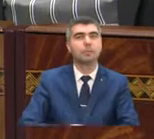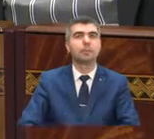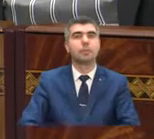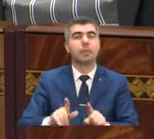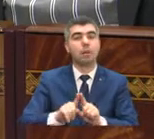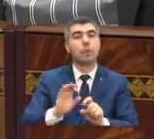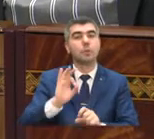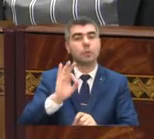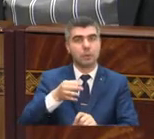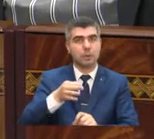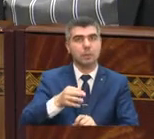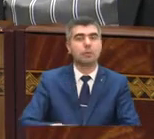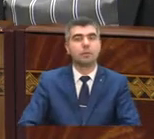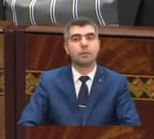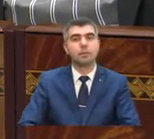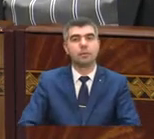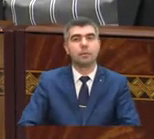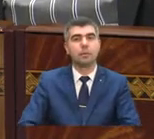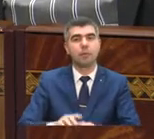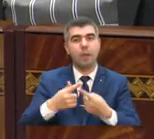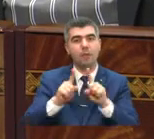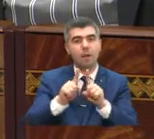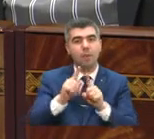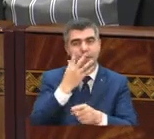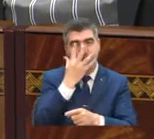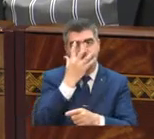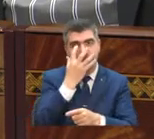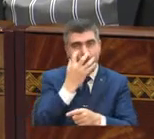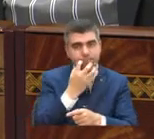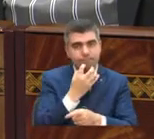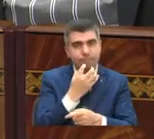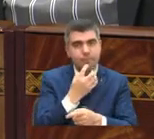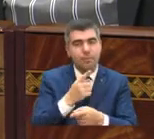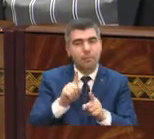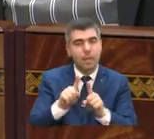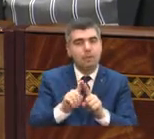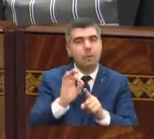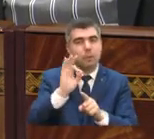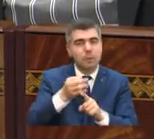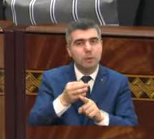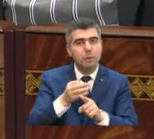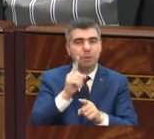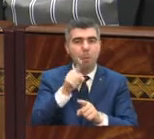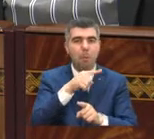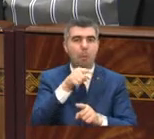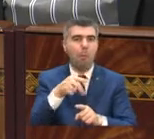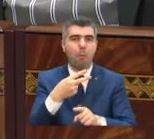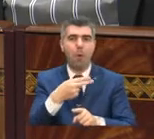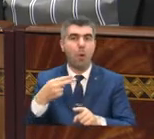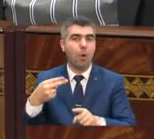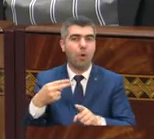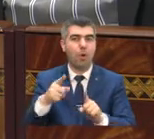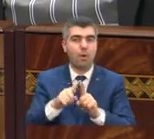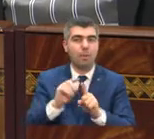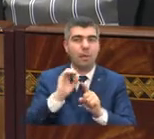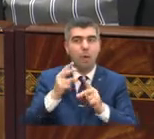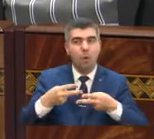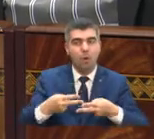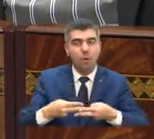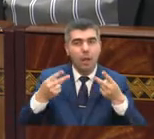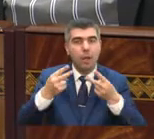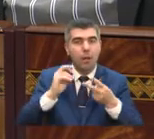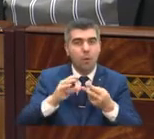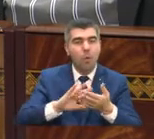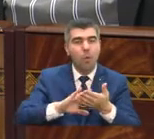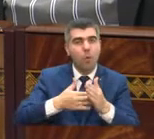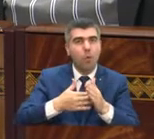نعبر عن أسفنا وعن التنديد والشجب لهذه الجريمة البشعة التي راحت